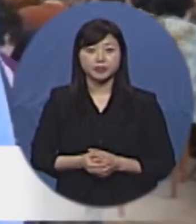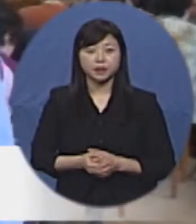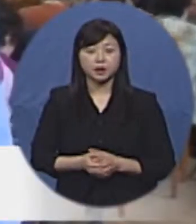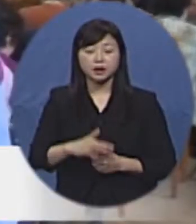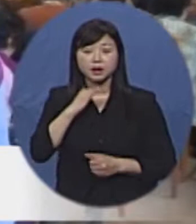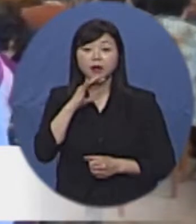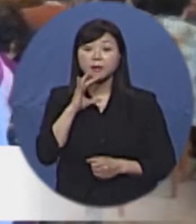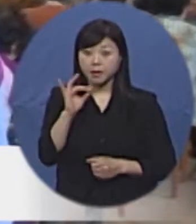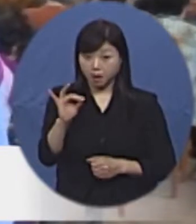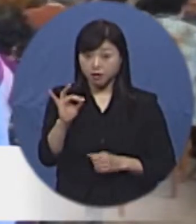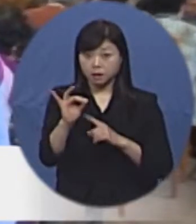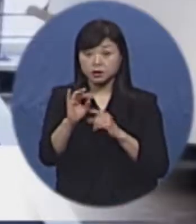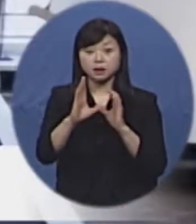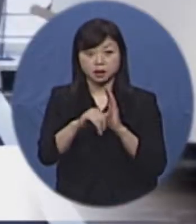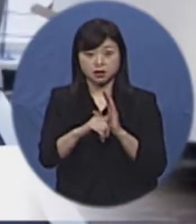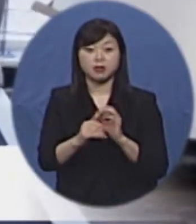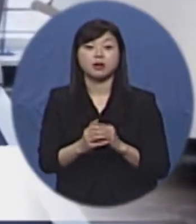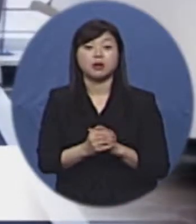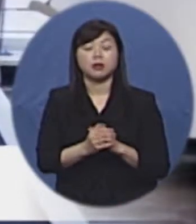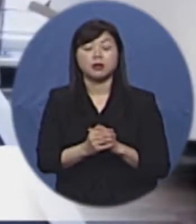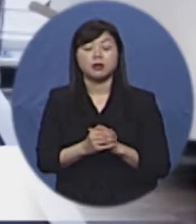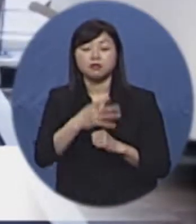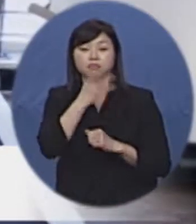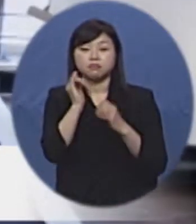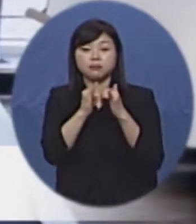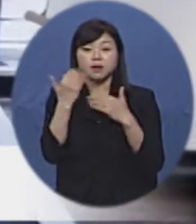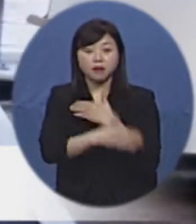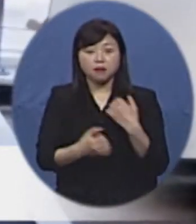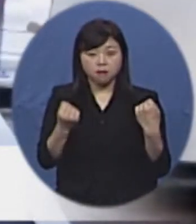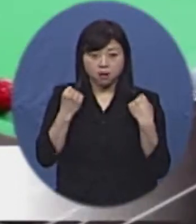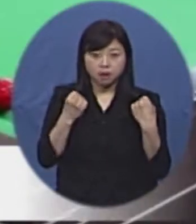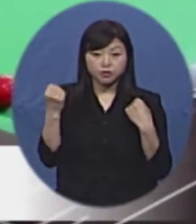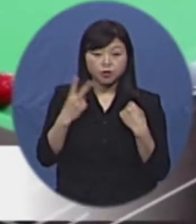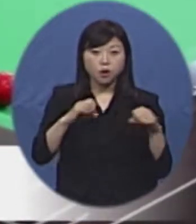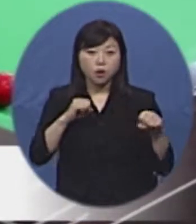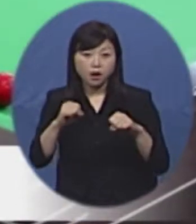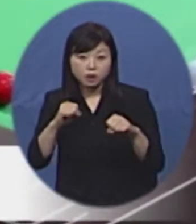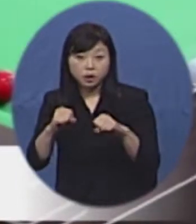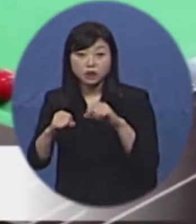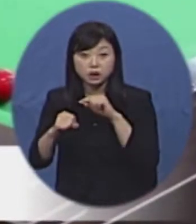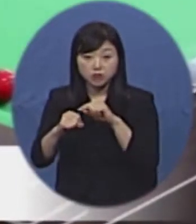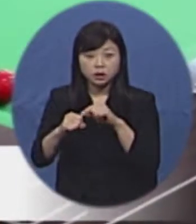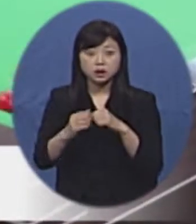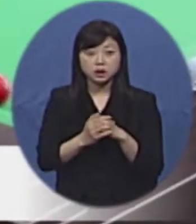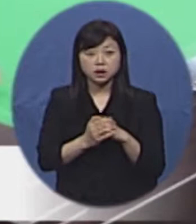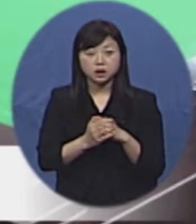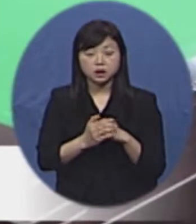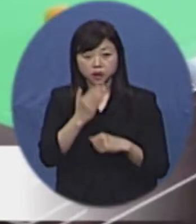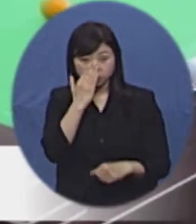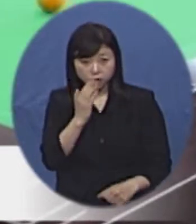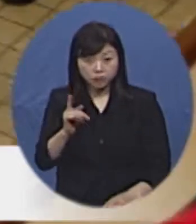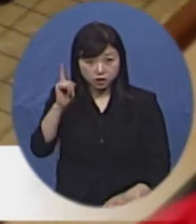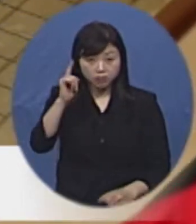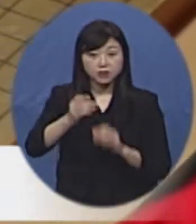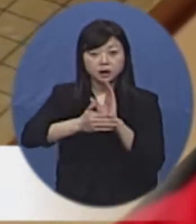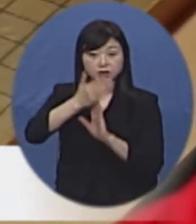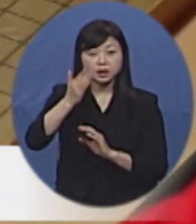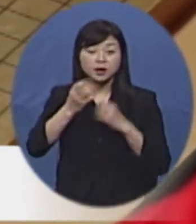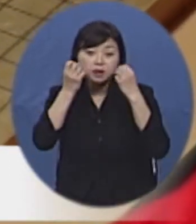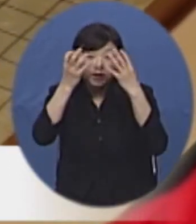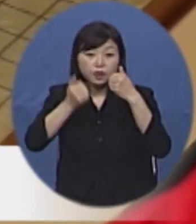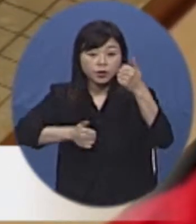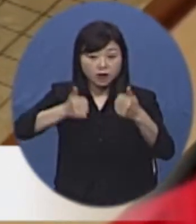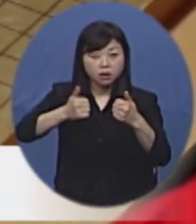100세 시대 어르신들의 건강이 그리고 어르신들의 활동력이 순천시의 새로운